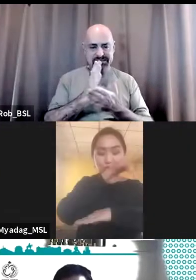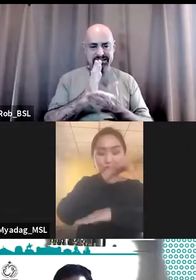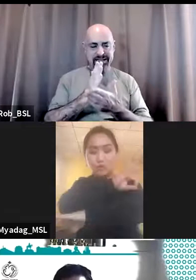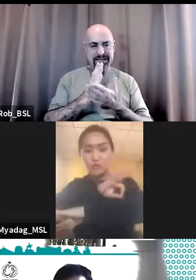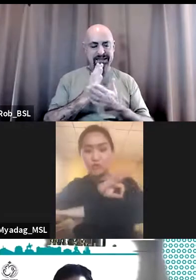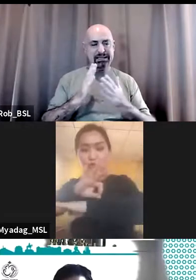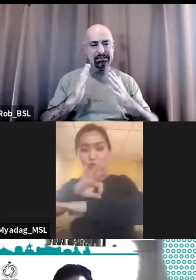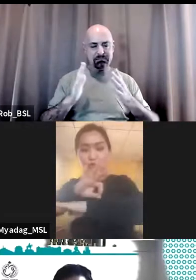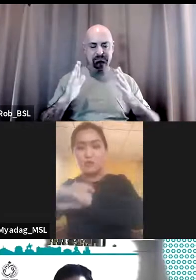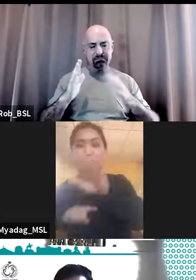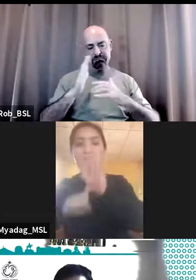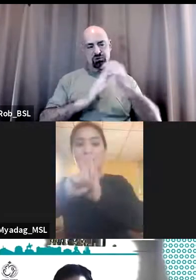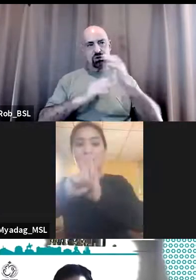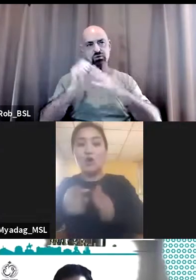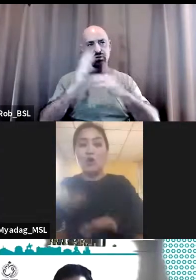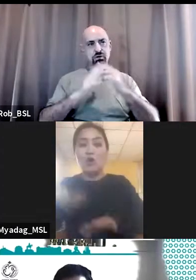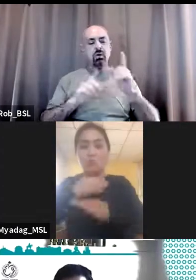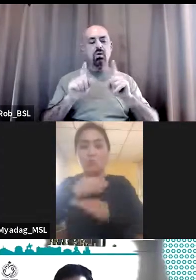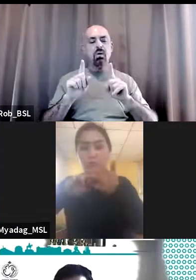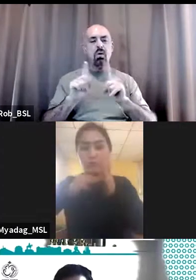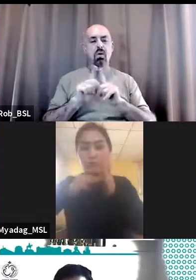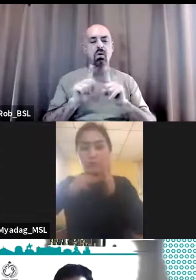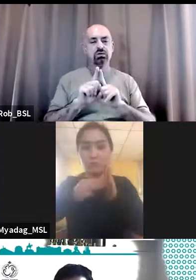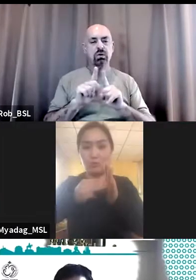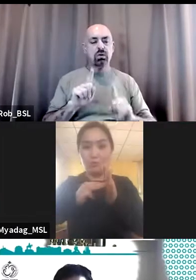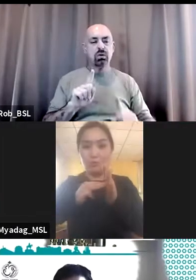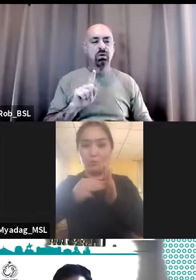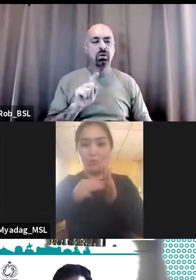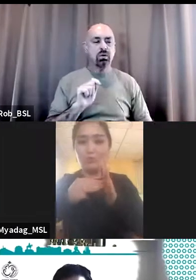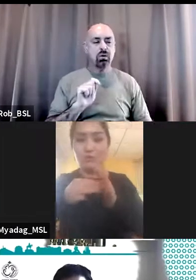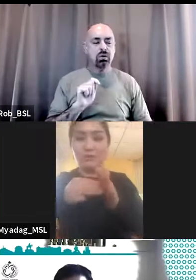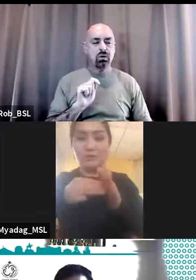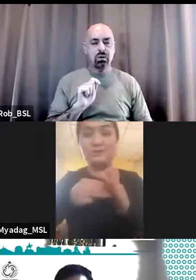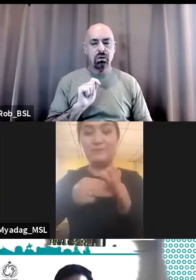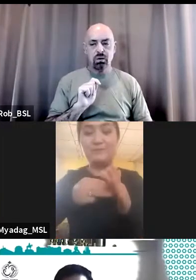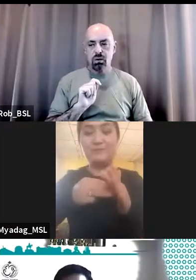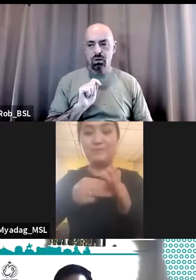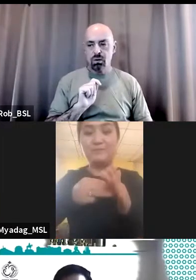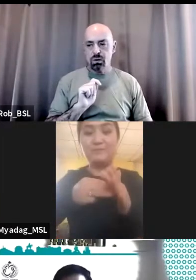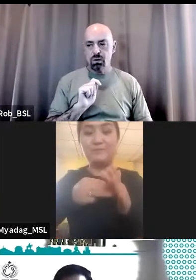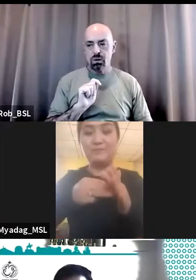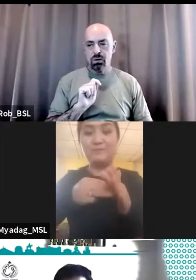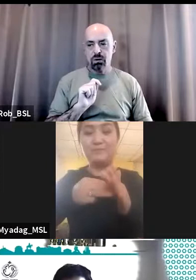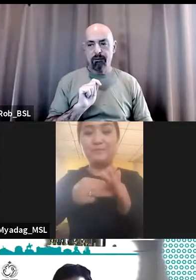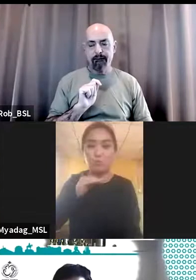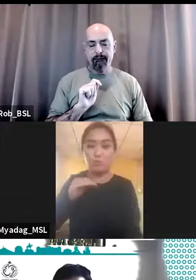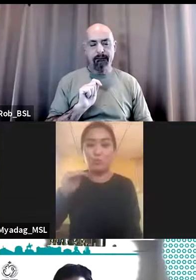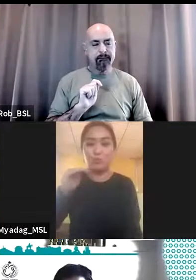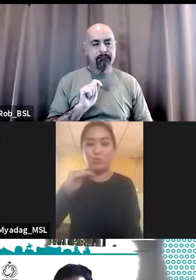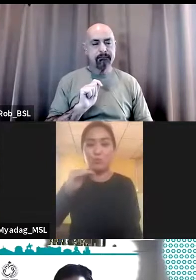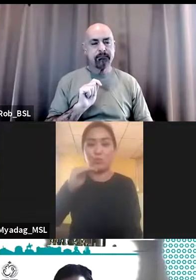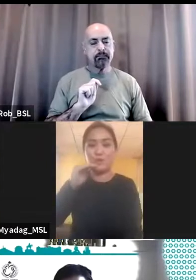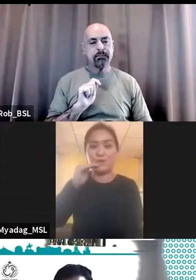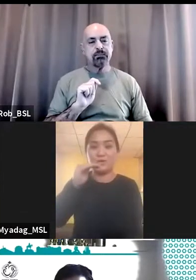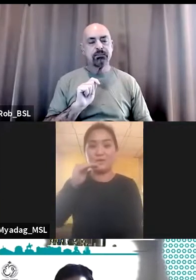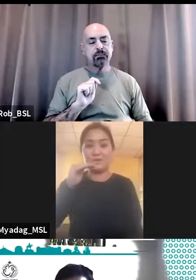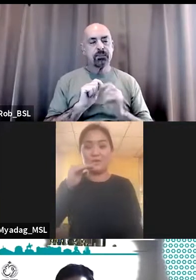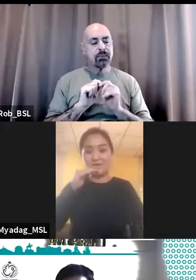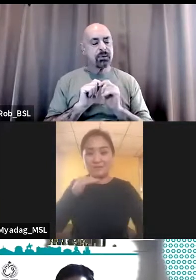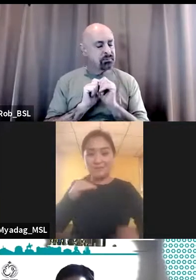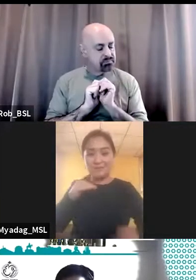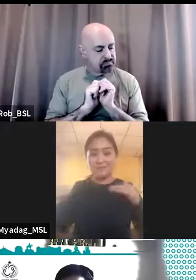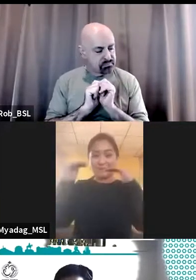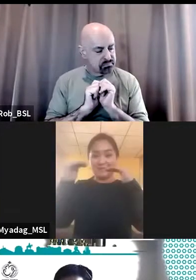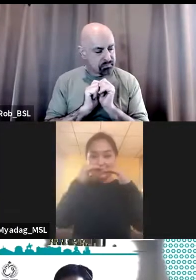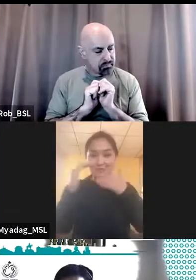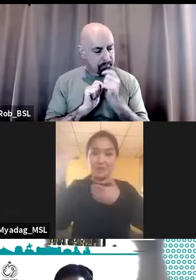төлөвлөгөөний шатаас эхлэн энэ тэгш хамруулсан загварыг тооцоолж хэрэгжүүлж явах шаардлагатай байна. Тэгээд эцэст нь